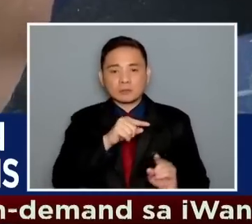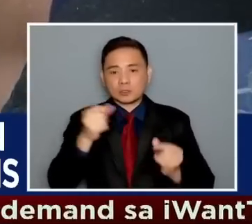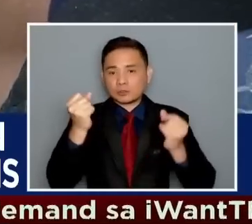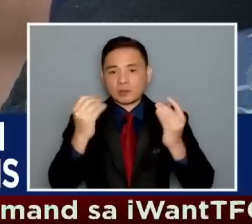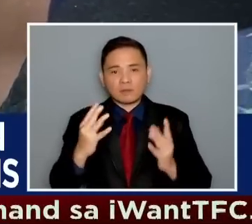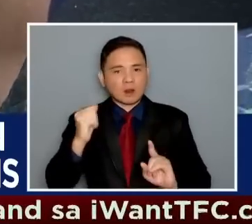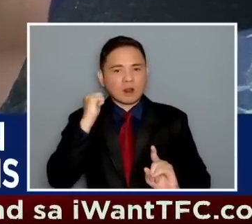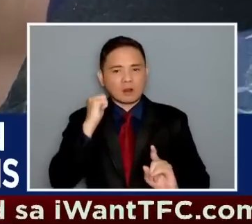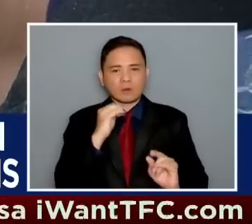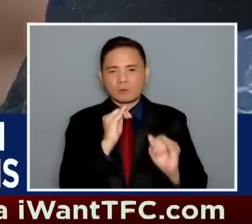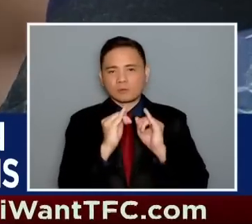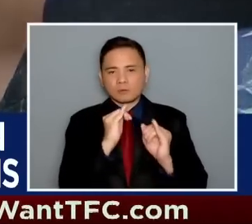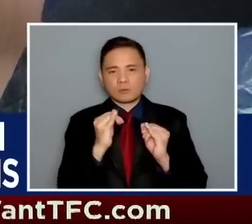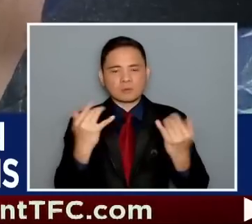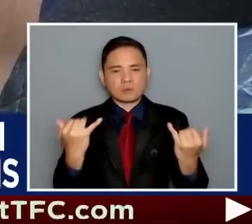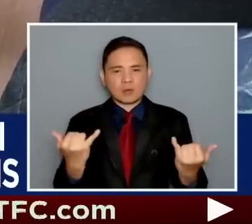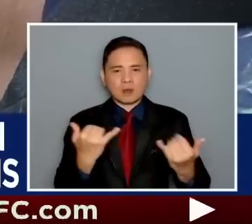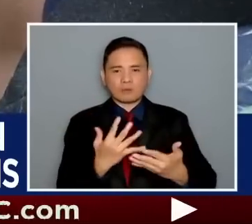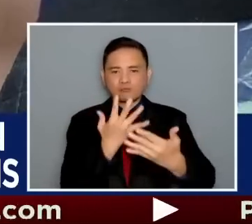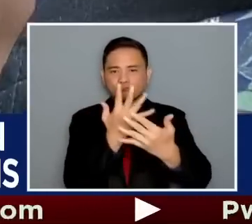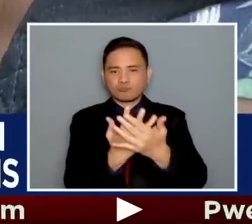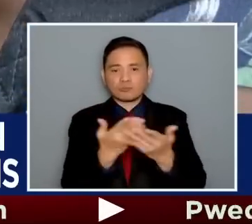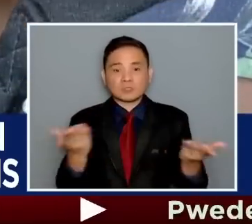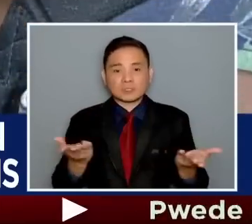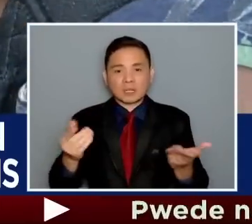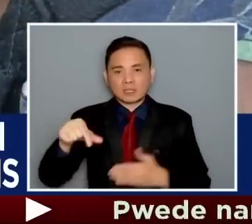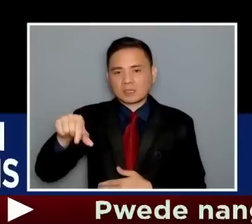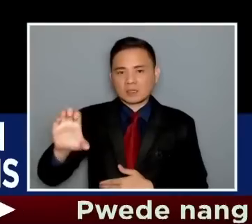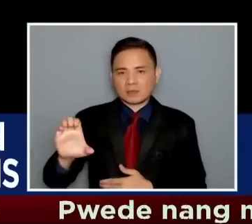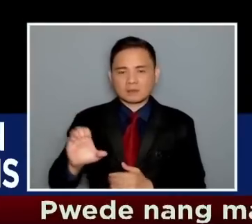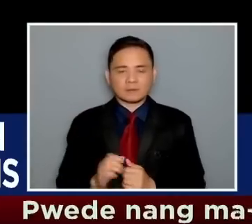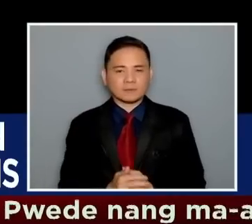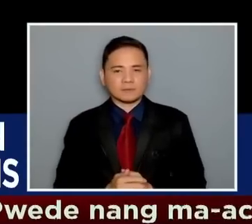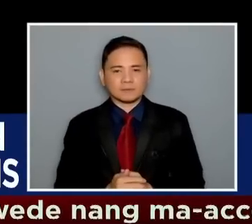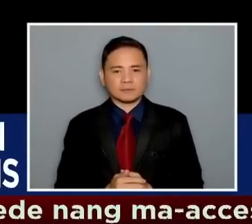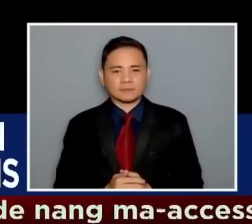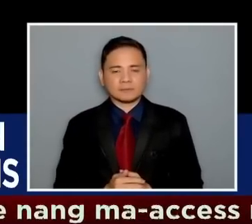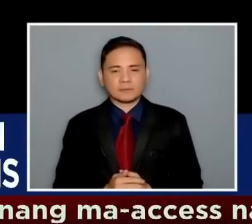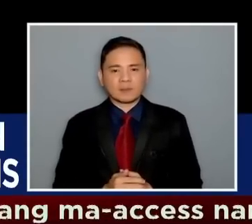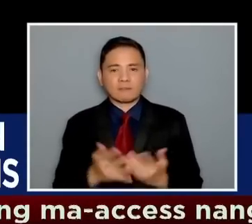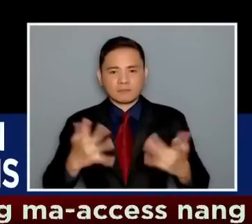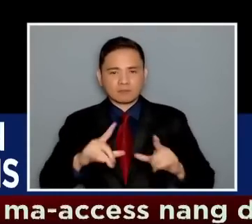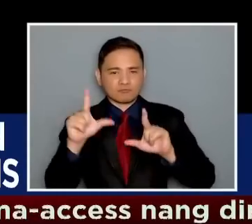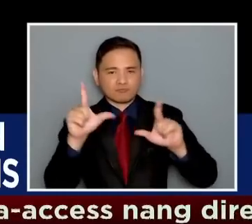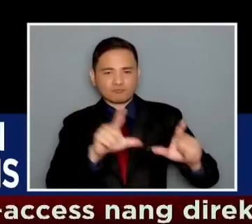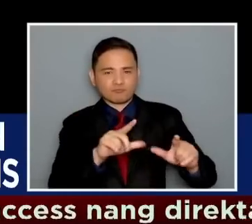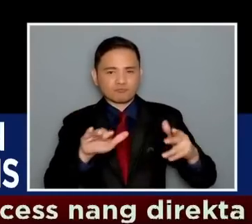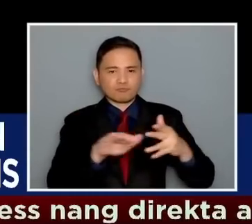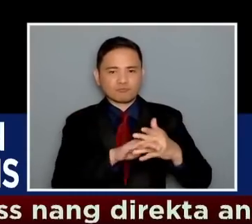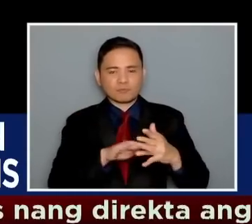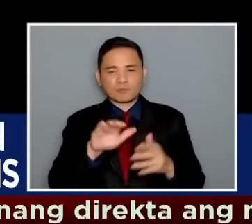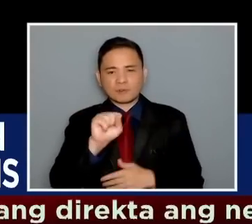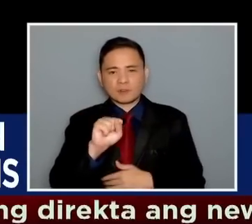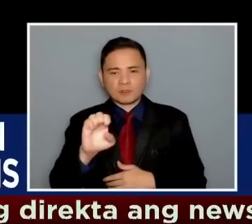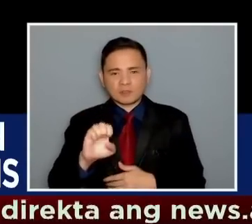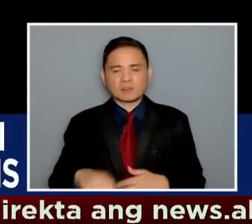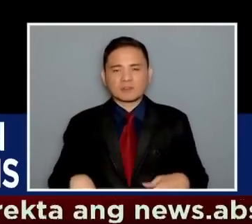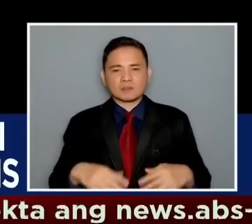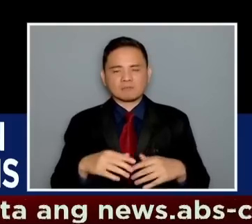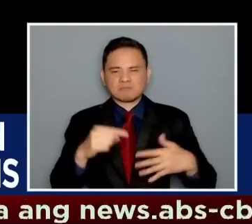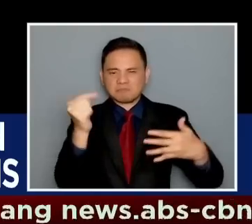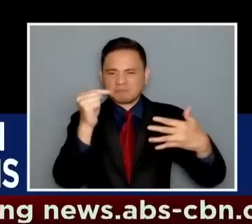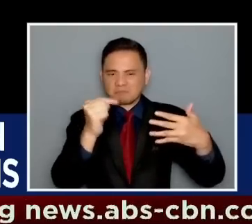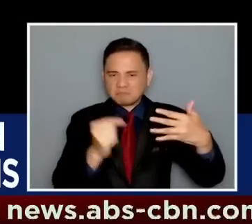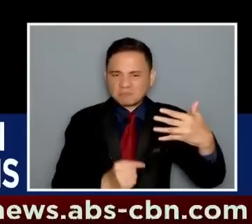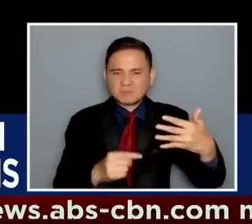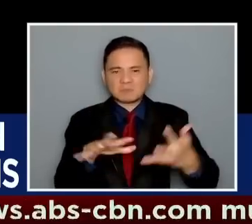na nakulong ngayon sa Traffic Sector 3 ng Quezon City Police District. Sinampahan siya ng reklamo sa piskalya ng reckless imprudence resulting